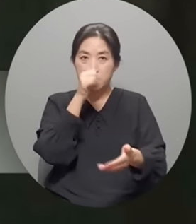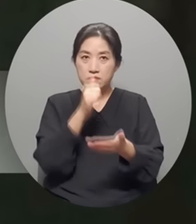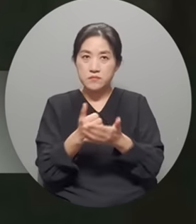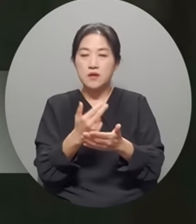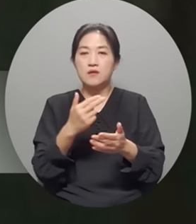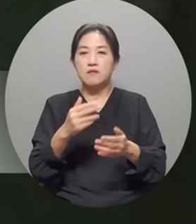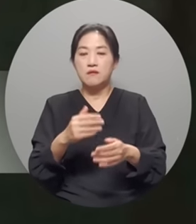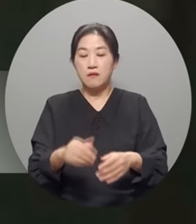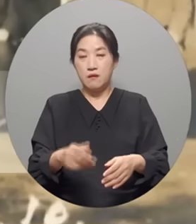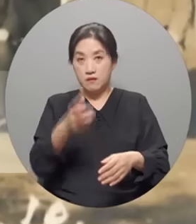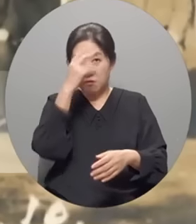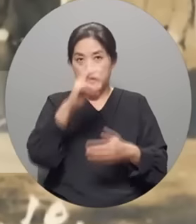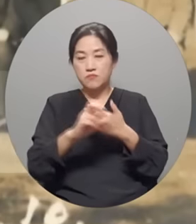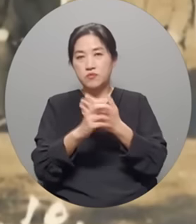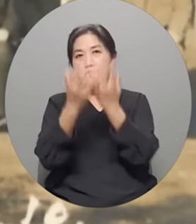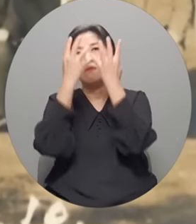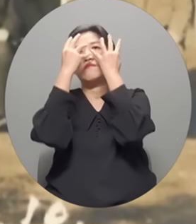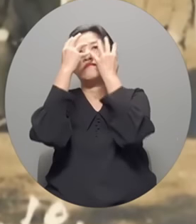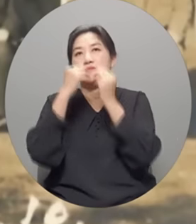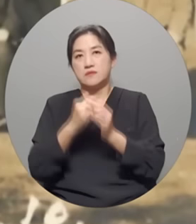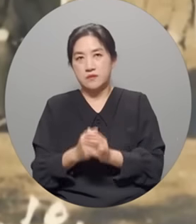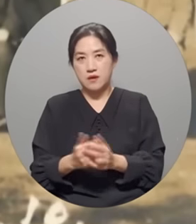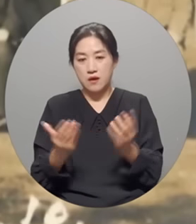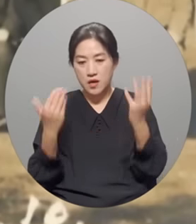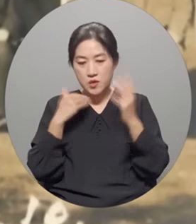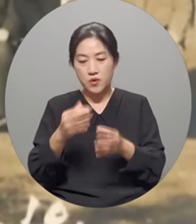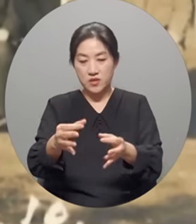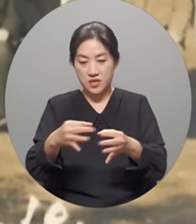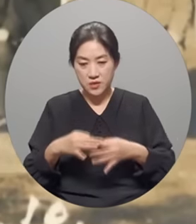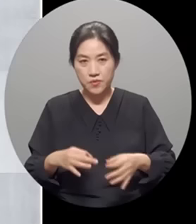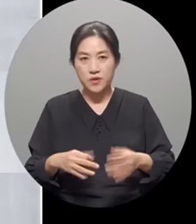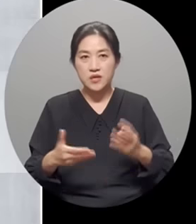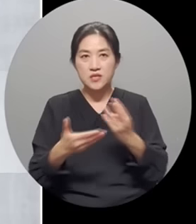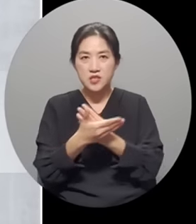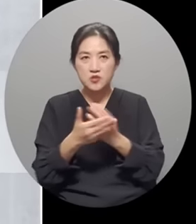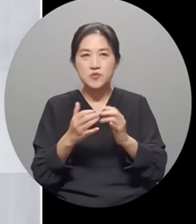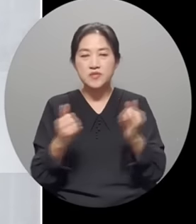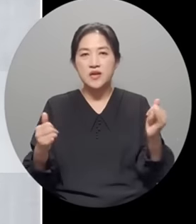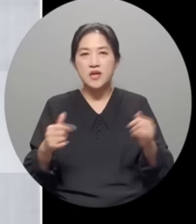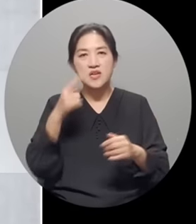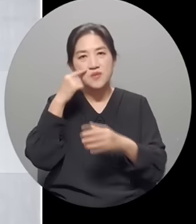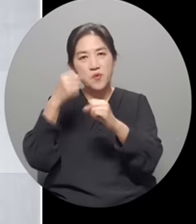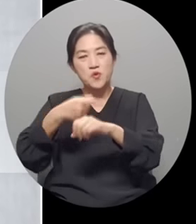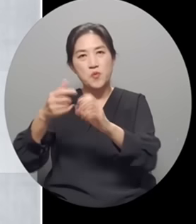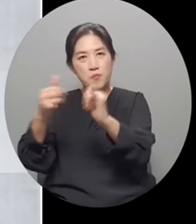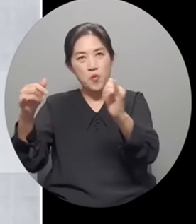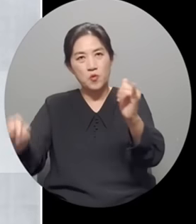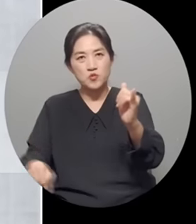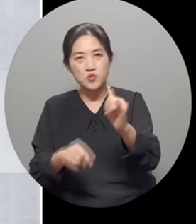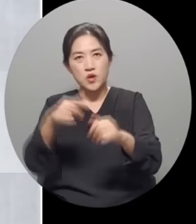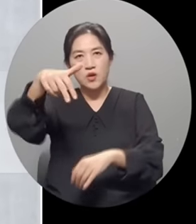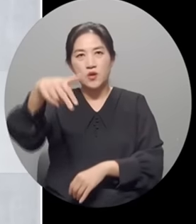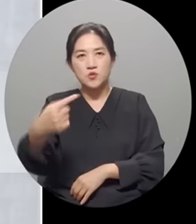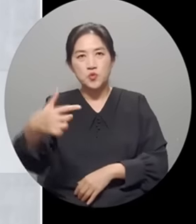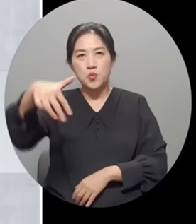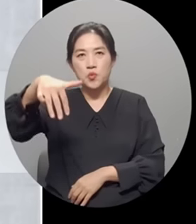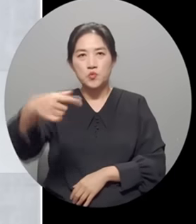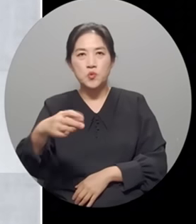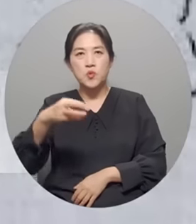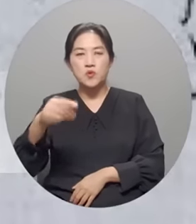경찰에 불법 구금됐습니다. 학교에 기부금을 보낸 제주 출신 제1교포 중에 조총련계 인사가